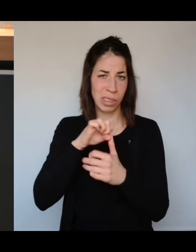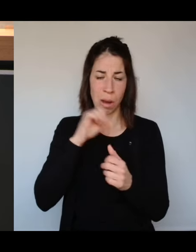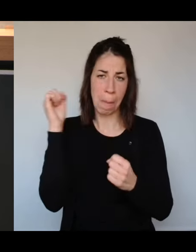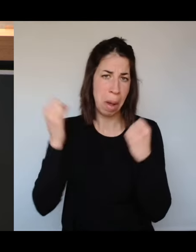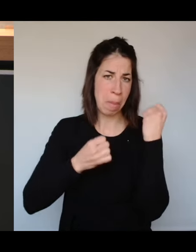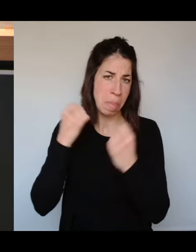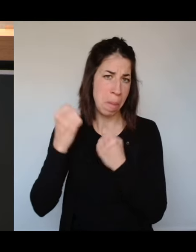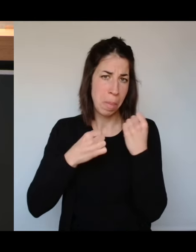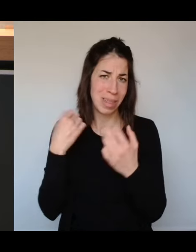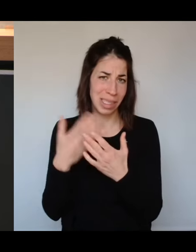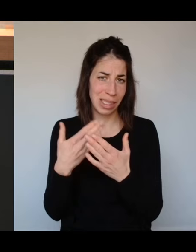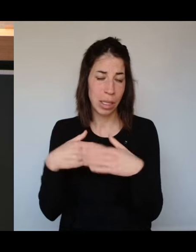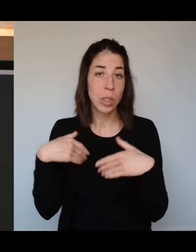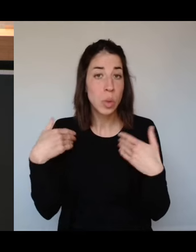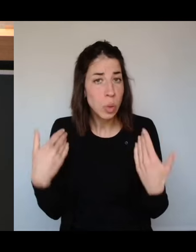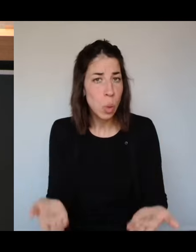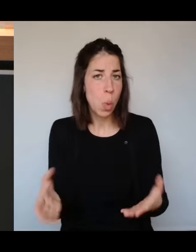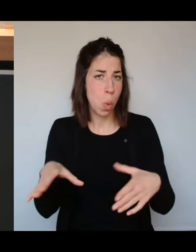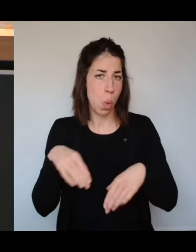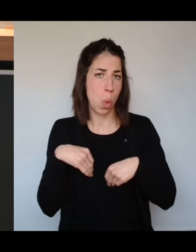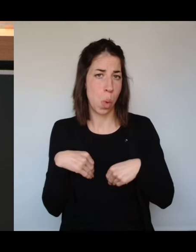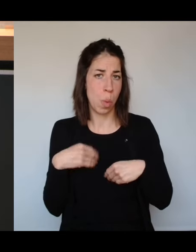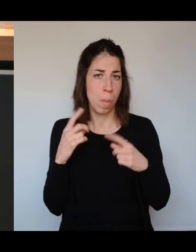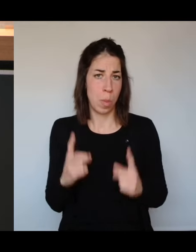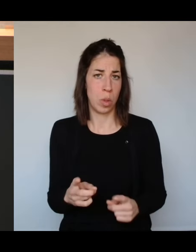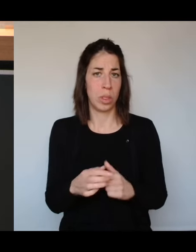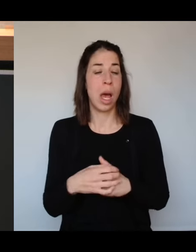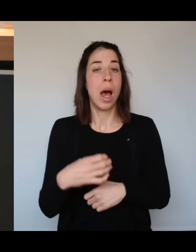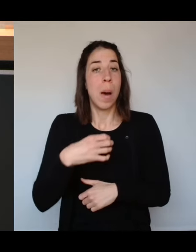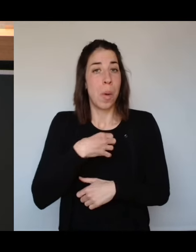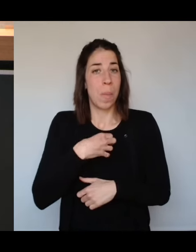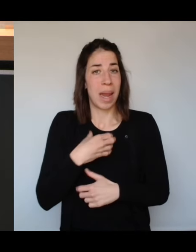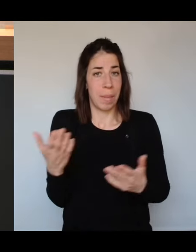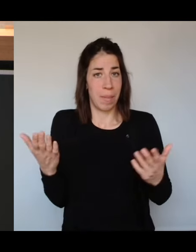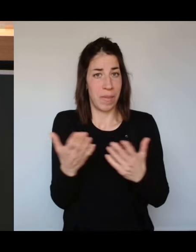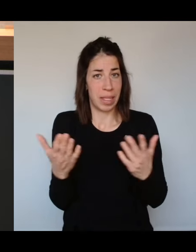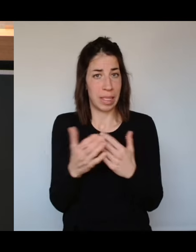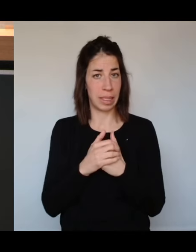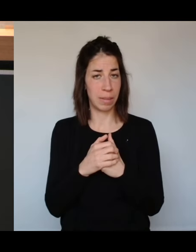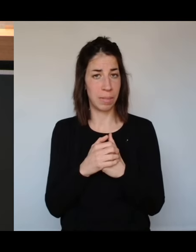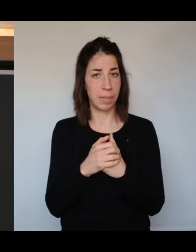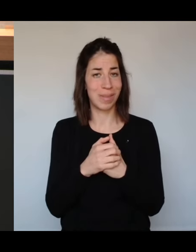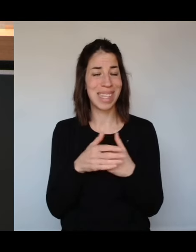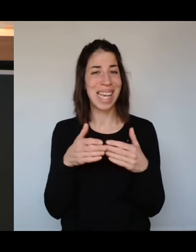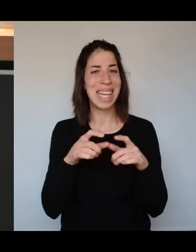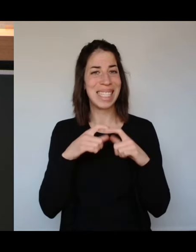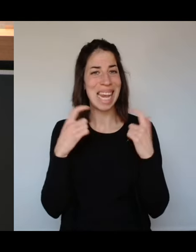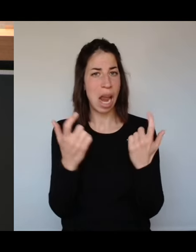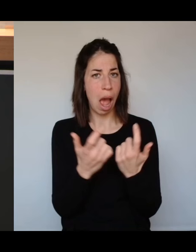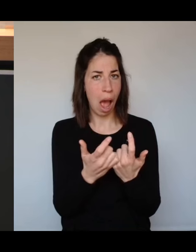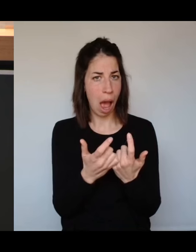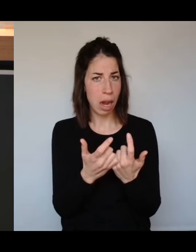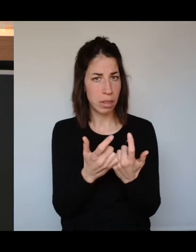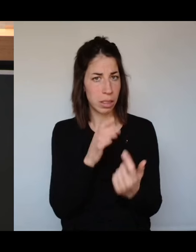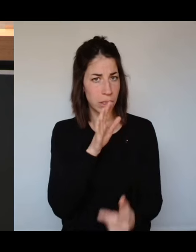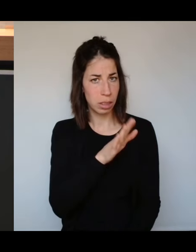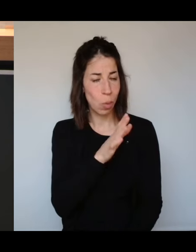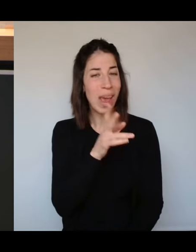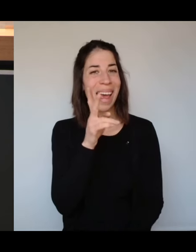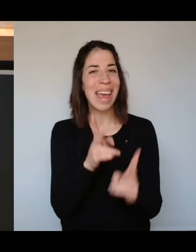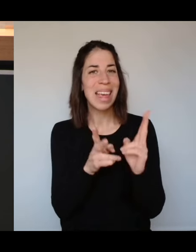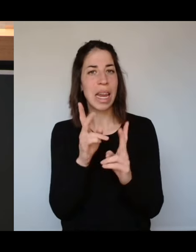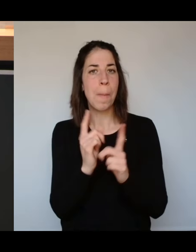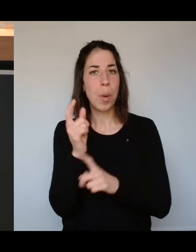Linie ist doch, dass der Senat und vor allem der regierende Bürgermeister als starker Max aufgetreten